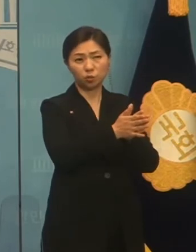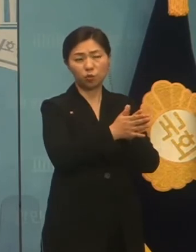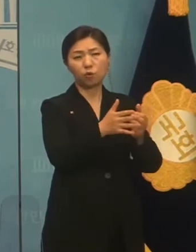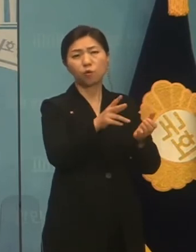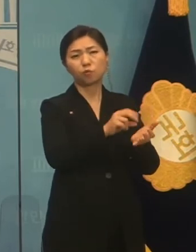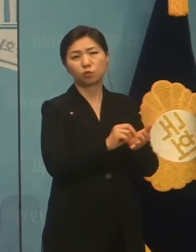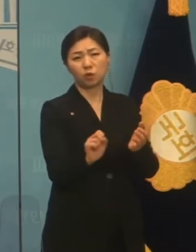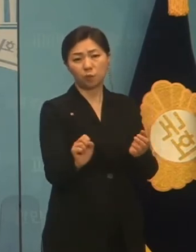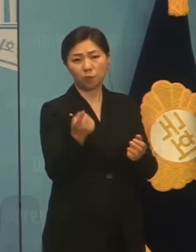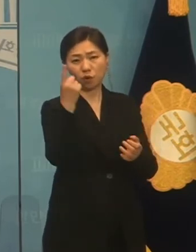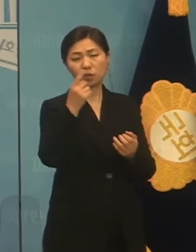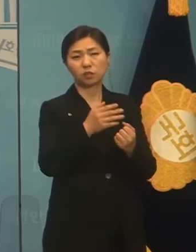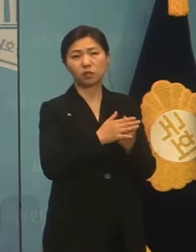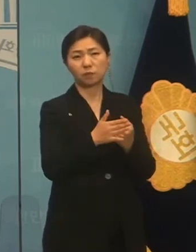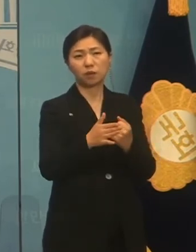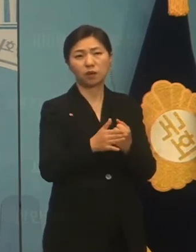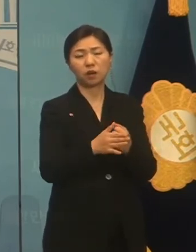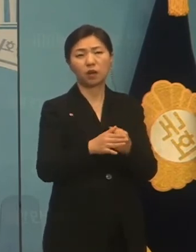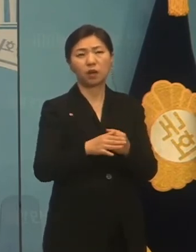에너지의